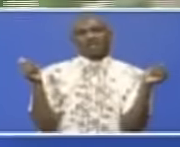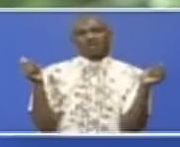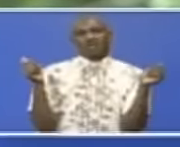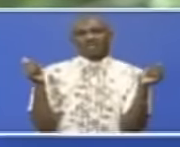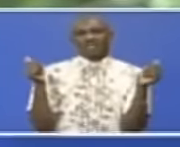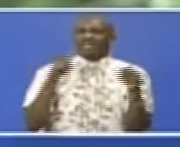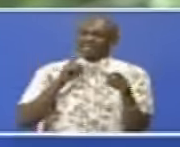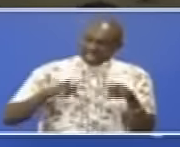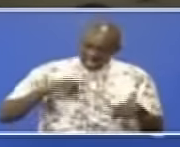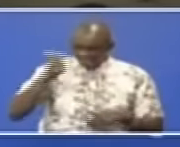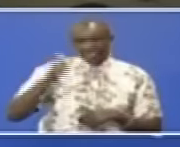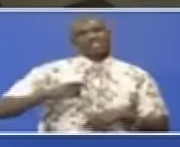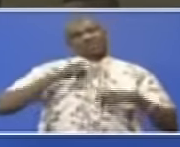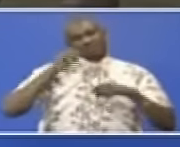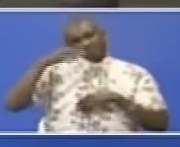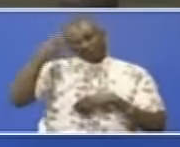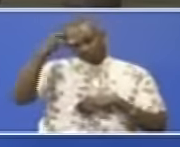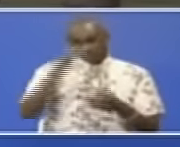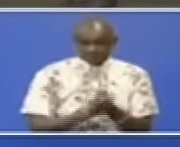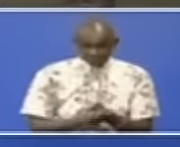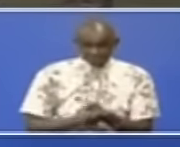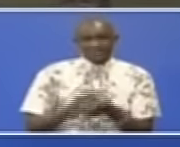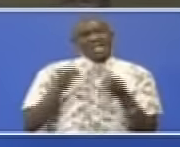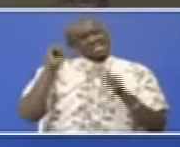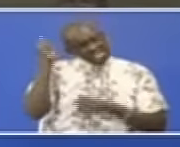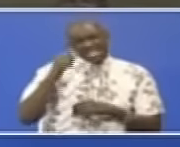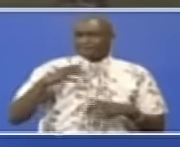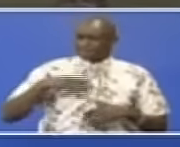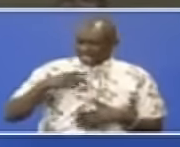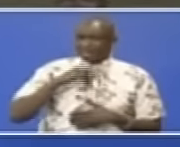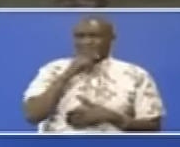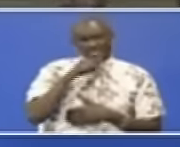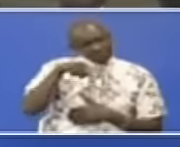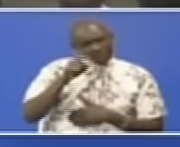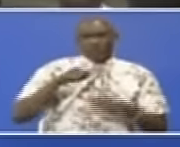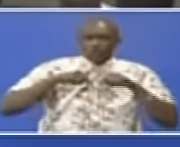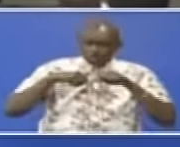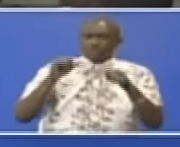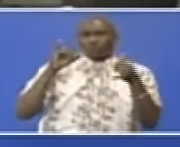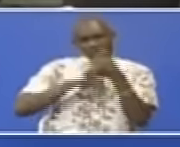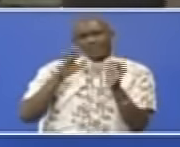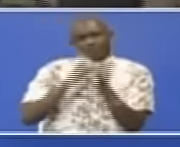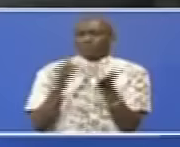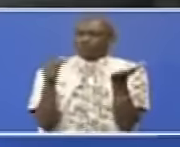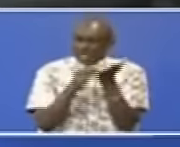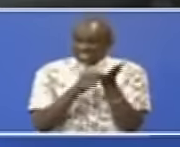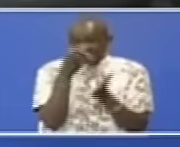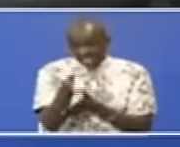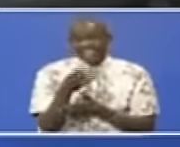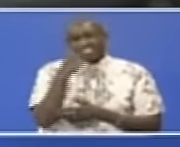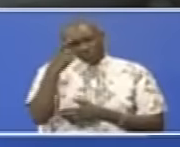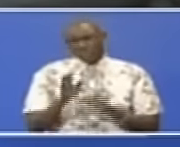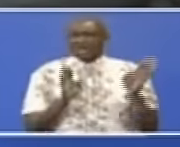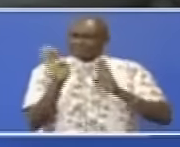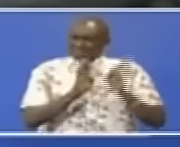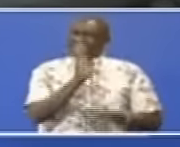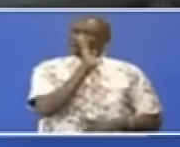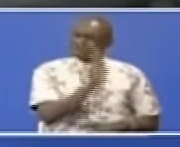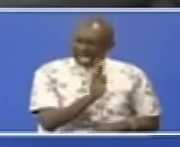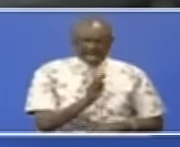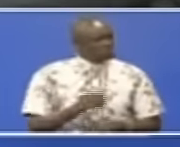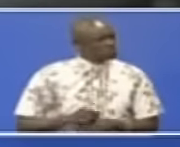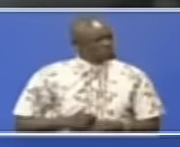mali baadaye. Over time, Kenyan men on this side of the border have continued to marry from Uganda, citing their behavior as a charm